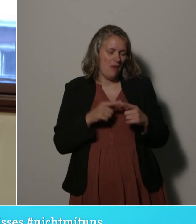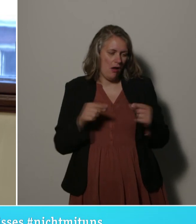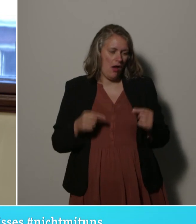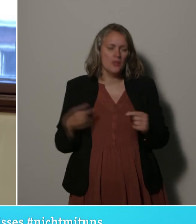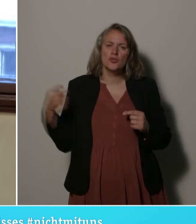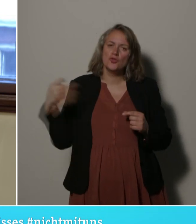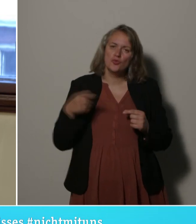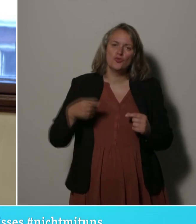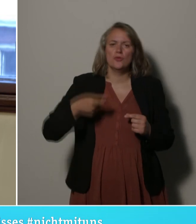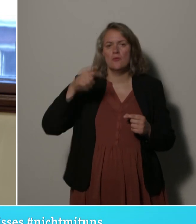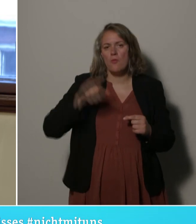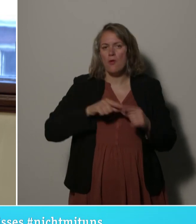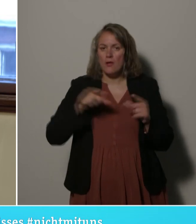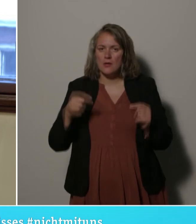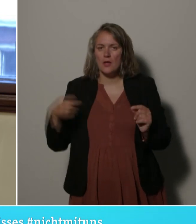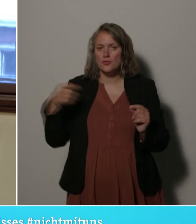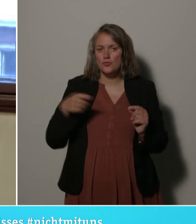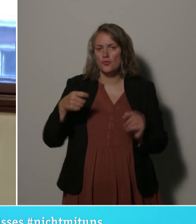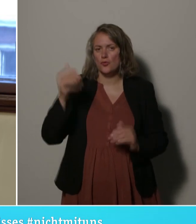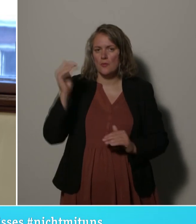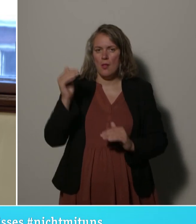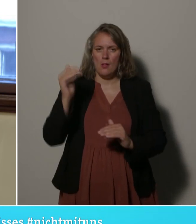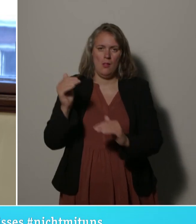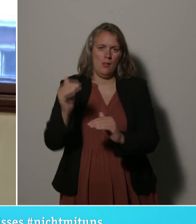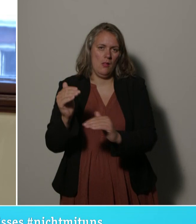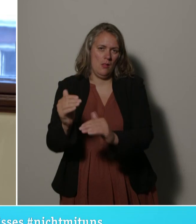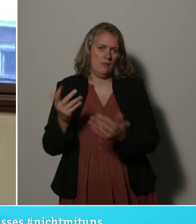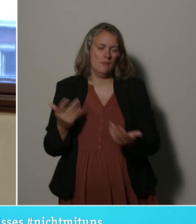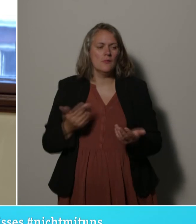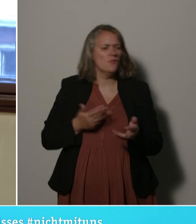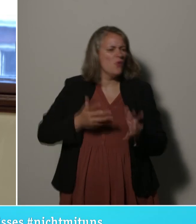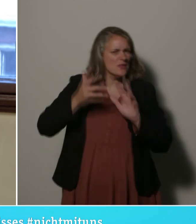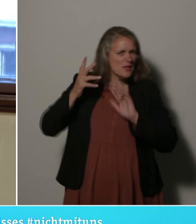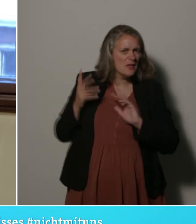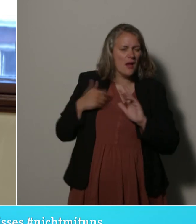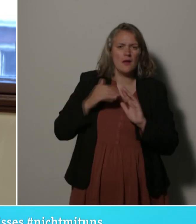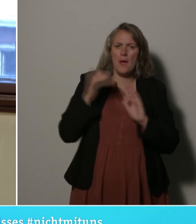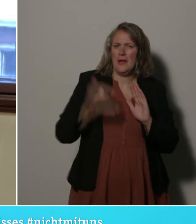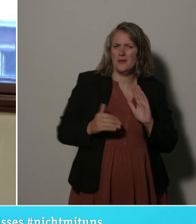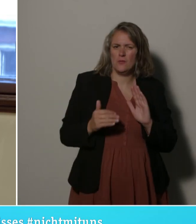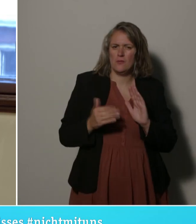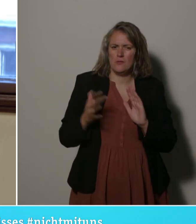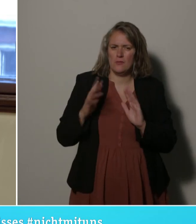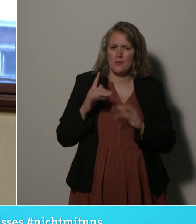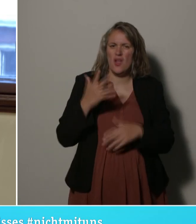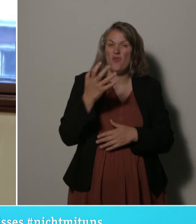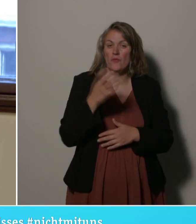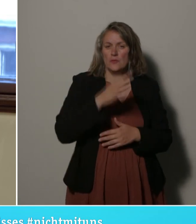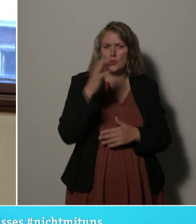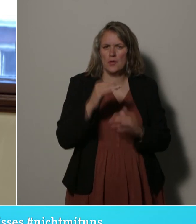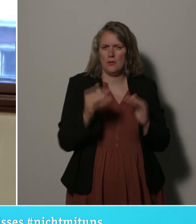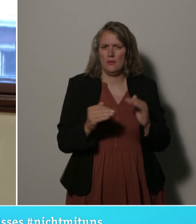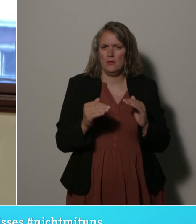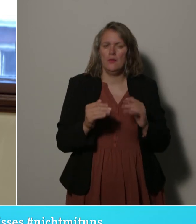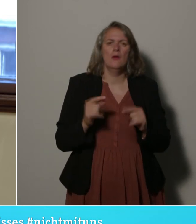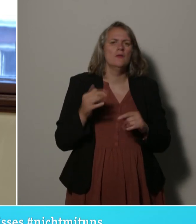auch für die Monatskarten immer weiter gekürzt wurden. Wir hatten vor 10 Jahren noch eine Ermäßigung von 50%, dann waren es